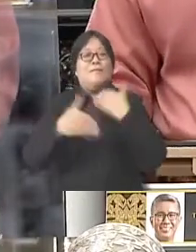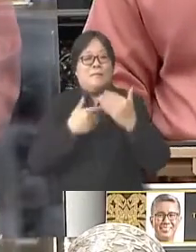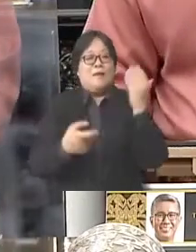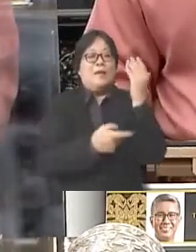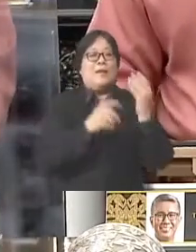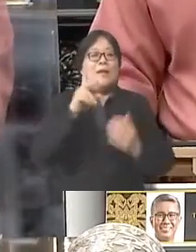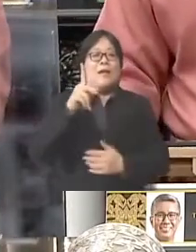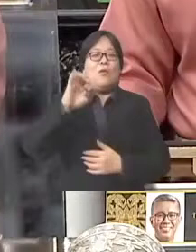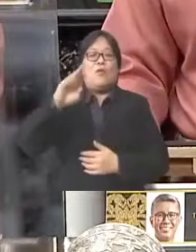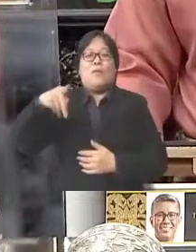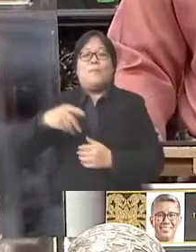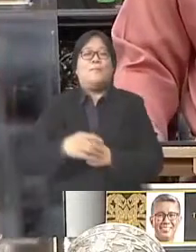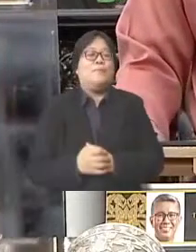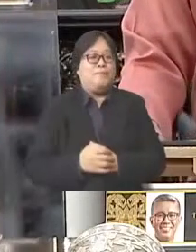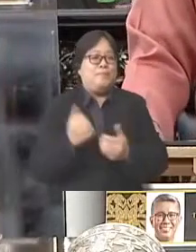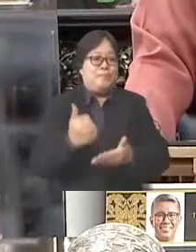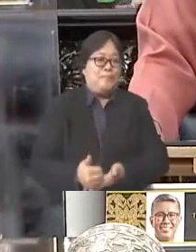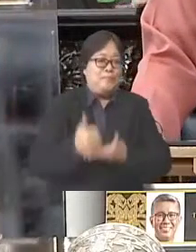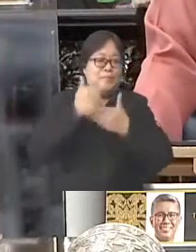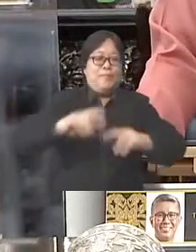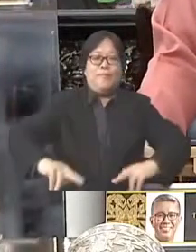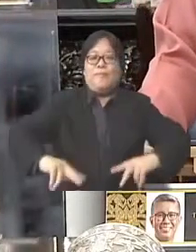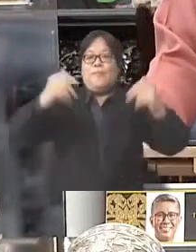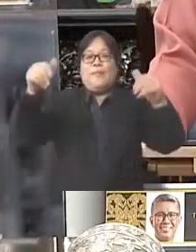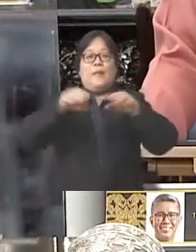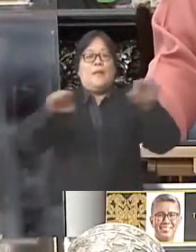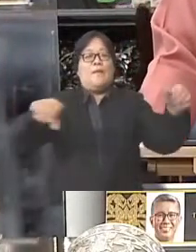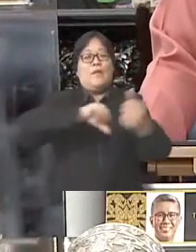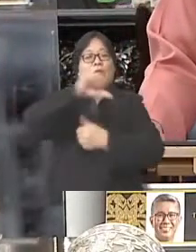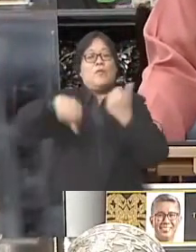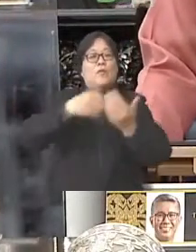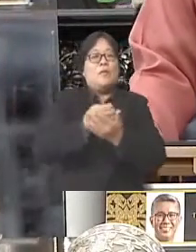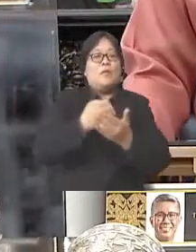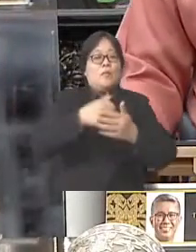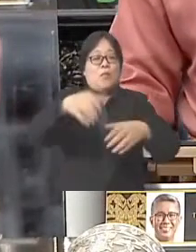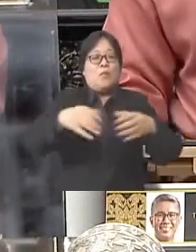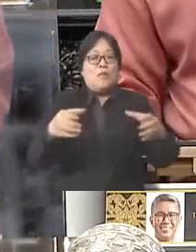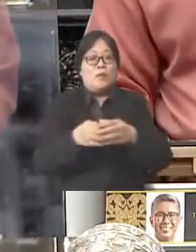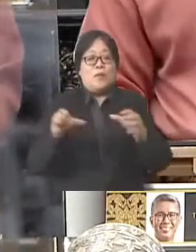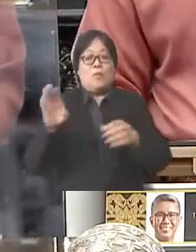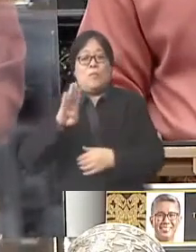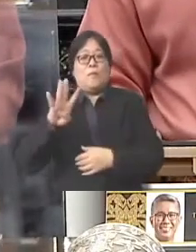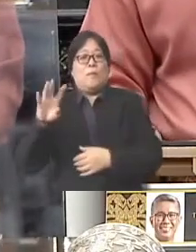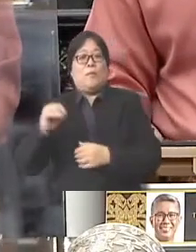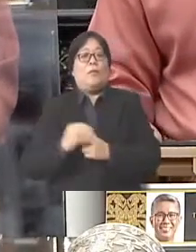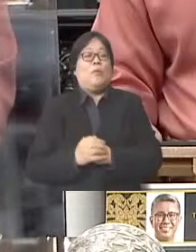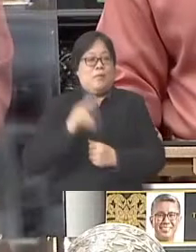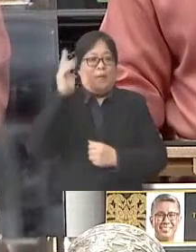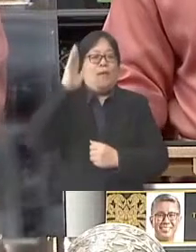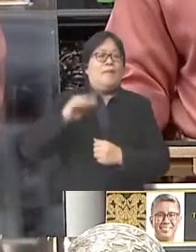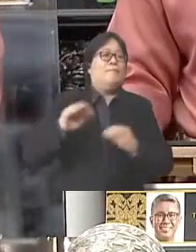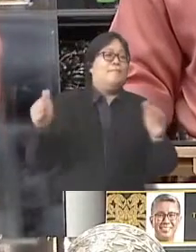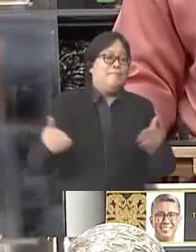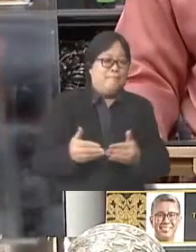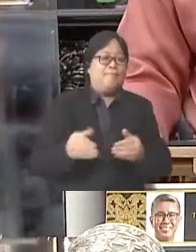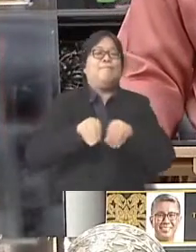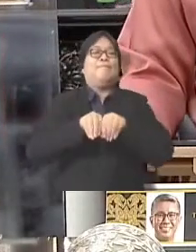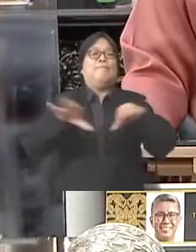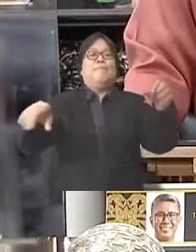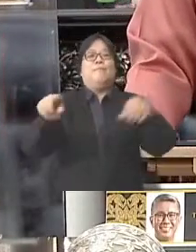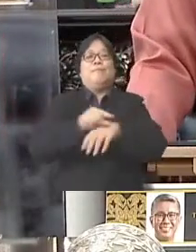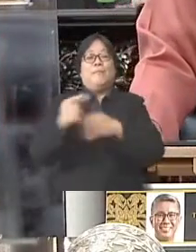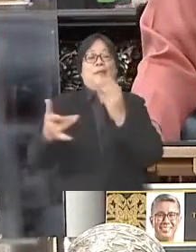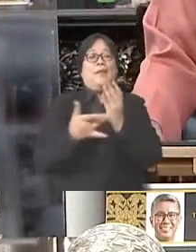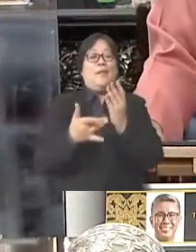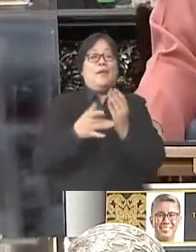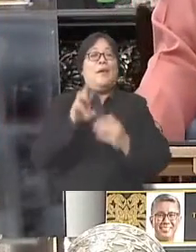bentuk getah klik lagi membantu meningkatkan taraf susu ekonomi pekebun kecil kategori B40 kerajaan akan memperkenal yang memperluas